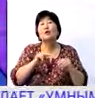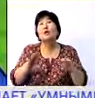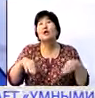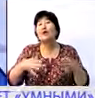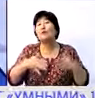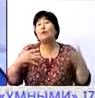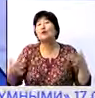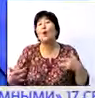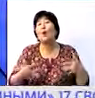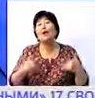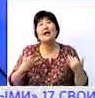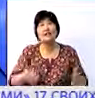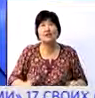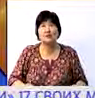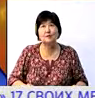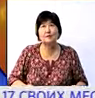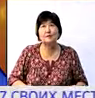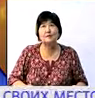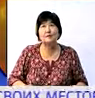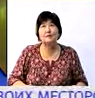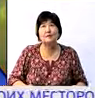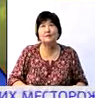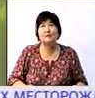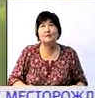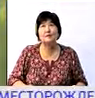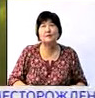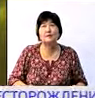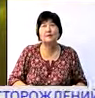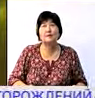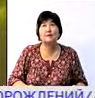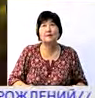был дан большой концерт. Агеем Туриман, Байжан Кужемуратов, Досхан Сатпа, телеканал «Кызылорда».